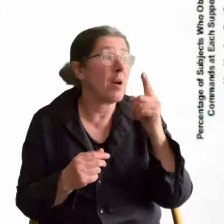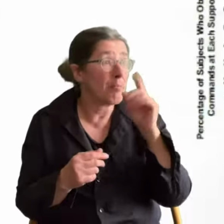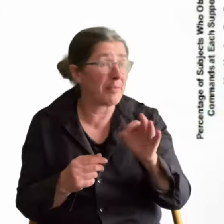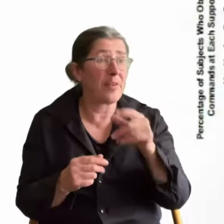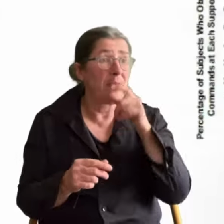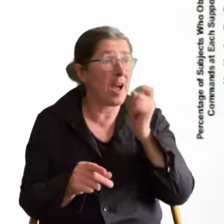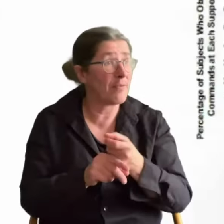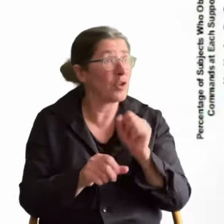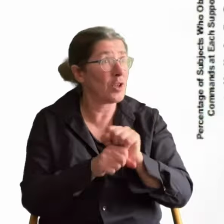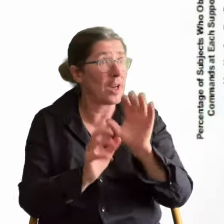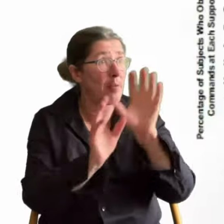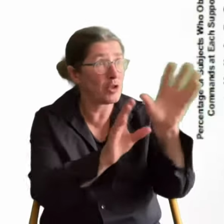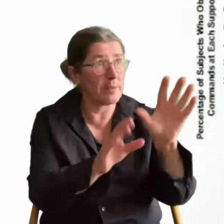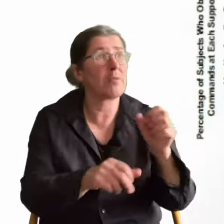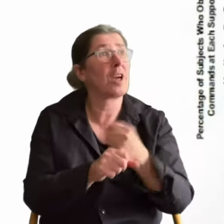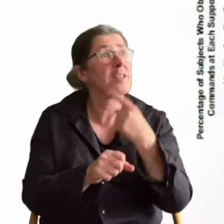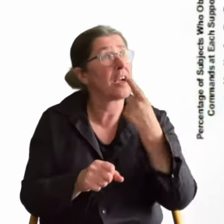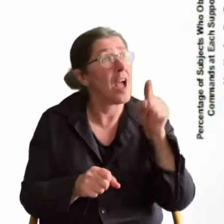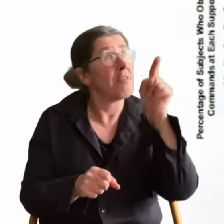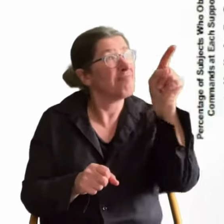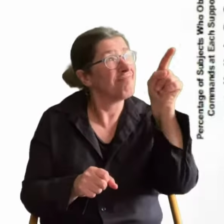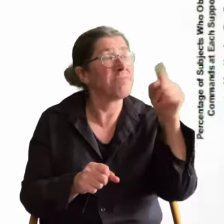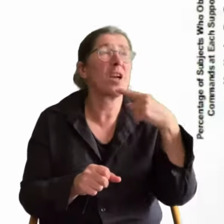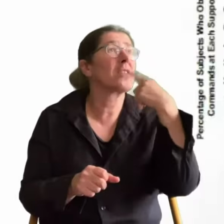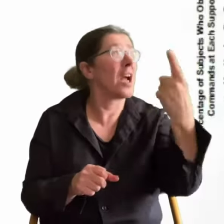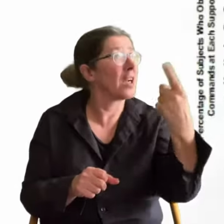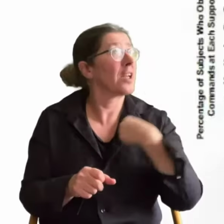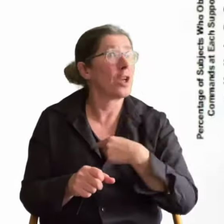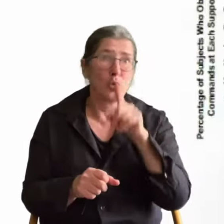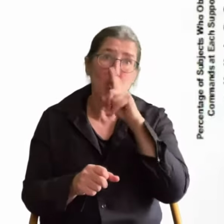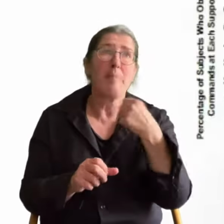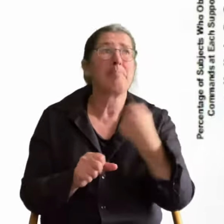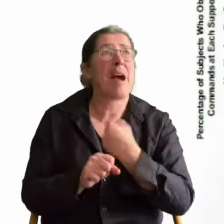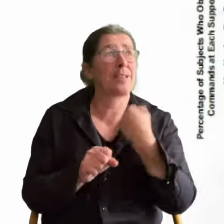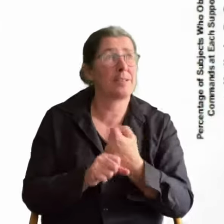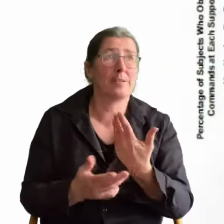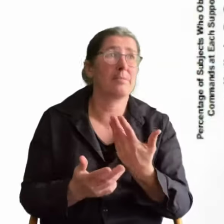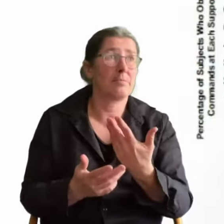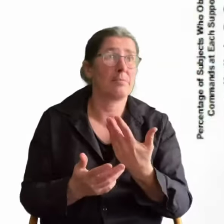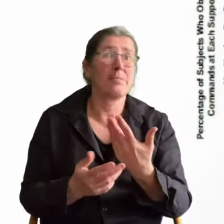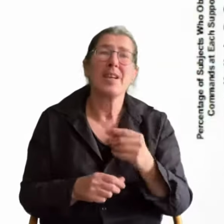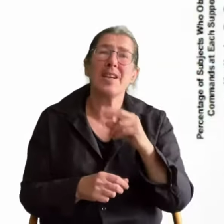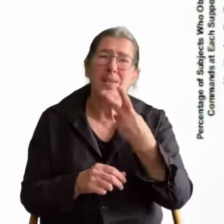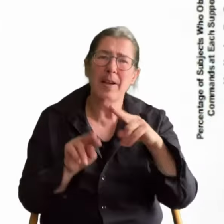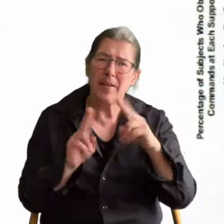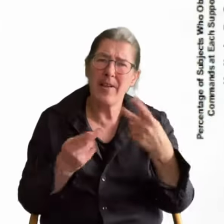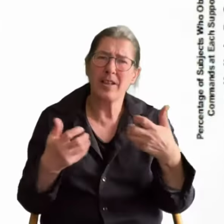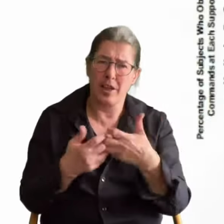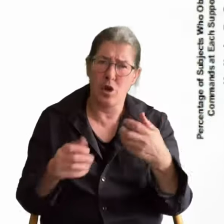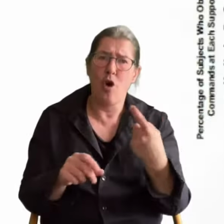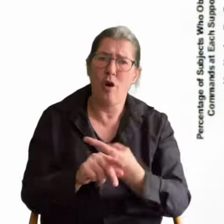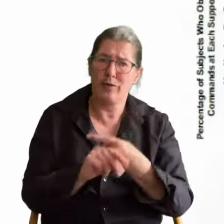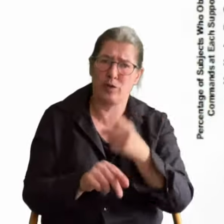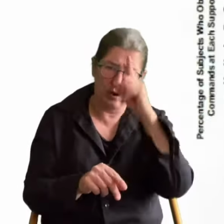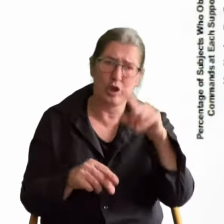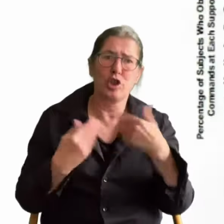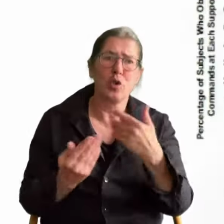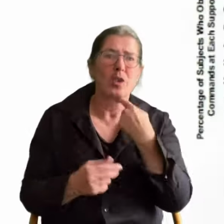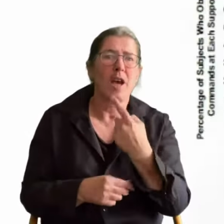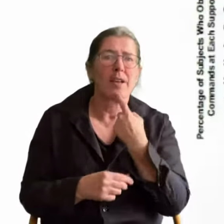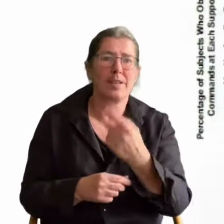wenn sie sagen können ja der da oben hat das ja gesagt und ich hab das ja nur gemacht das hat man nach dem zweiten weltkrieg auch von sehr vielen deutschen